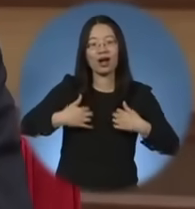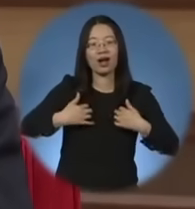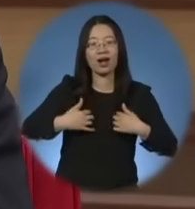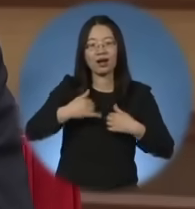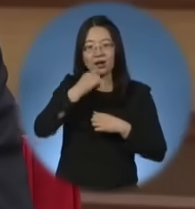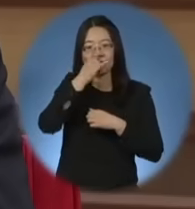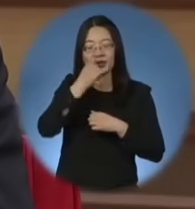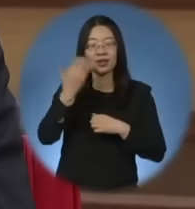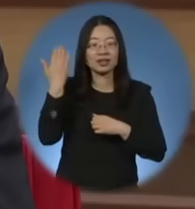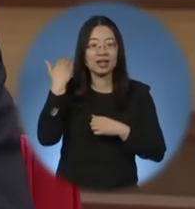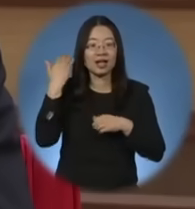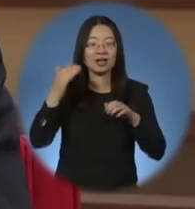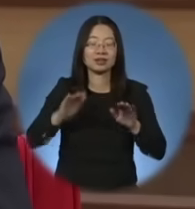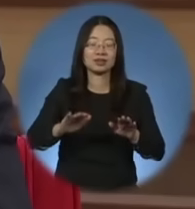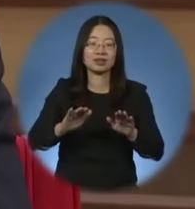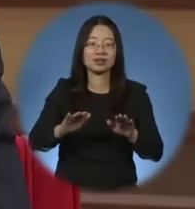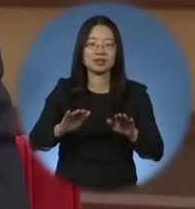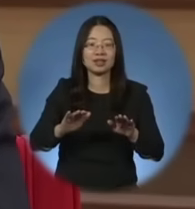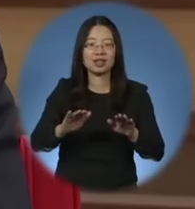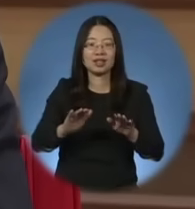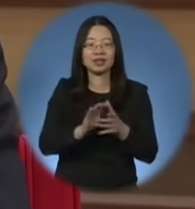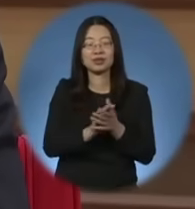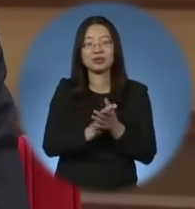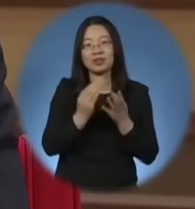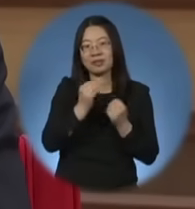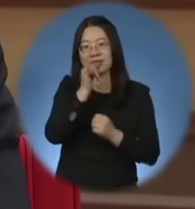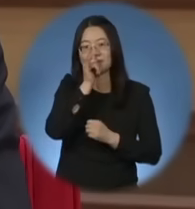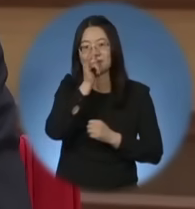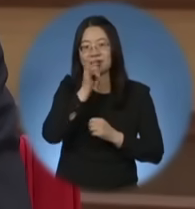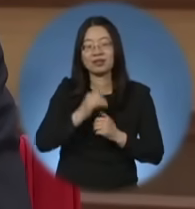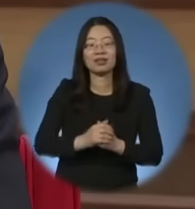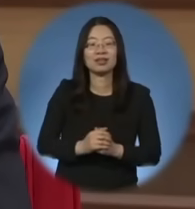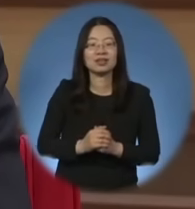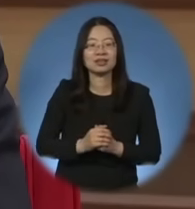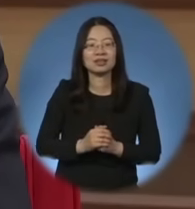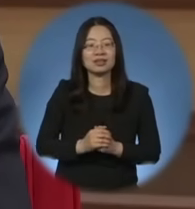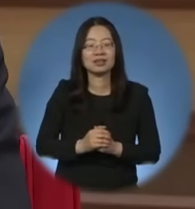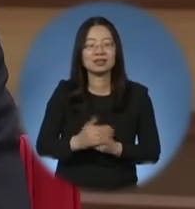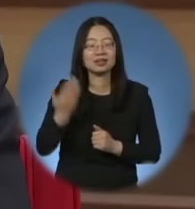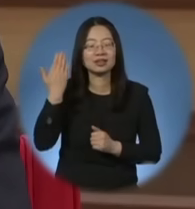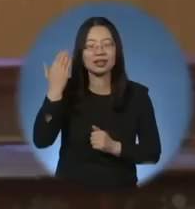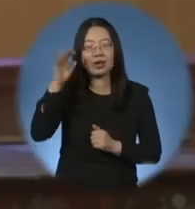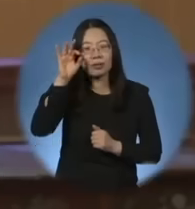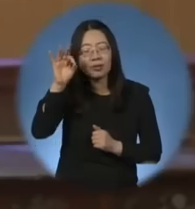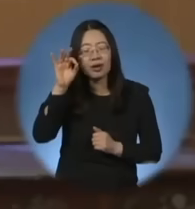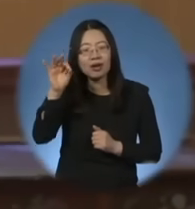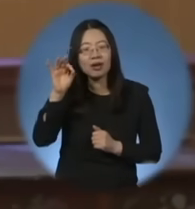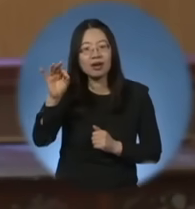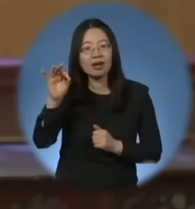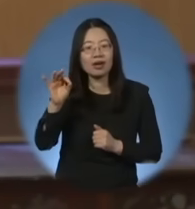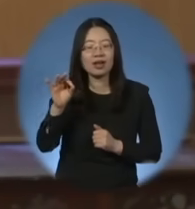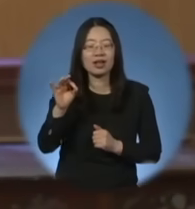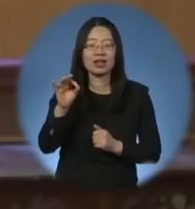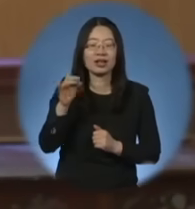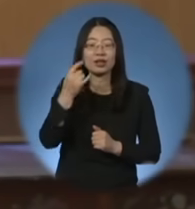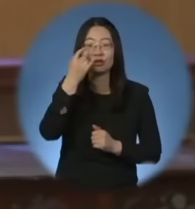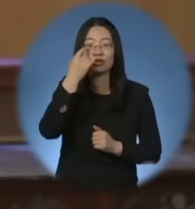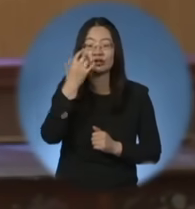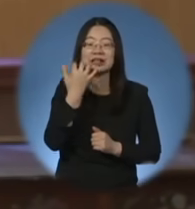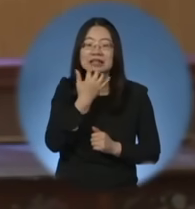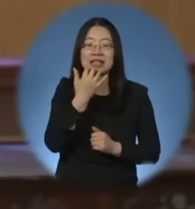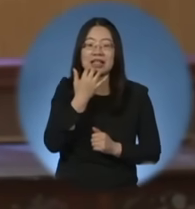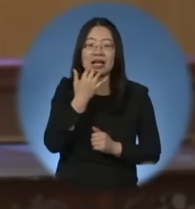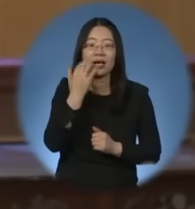하고 그때 하고 지금도 저 친구가 많아요 여기서 그래도 그때만 해도 어 파란